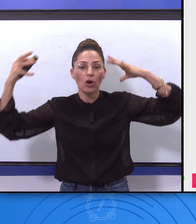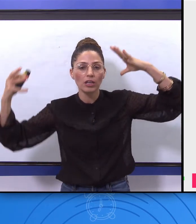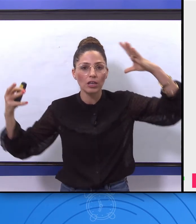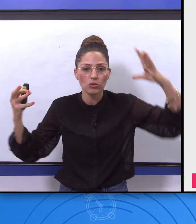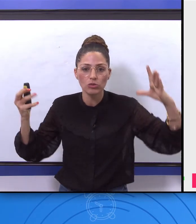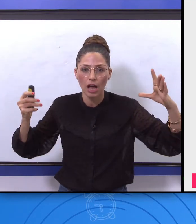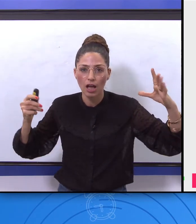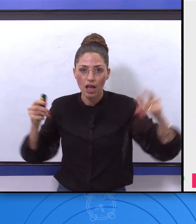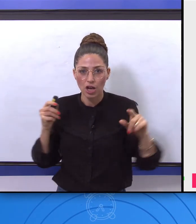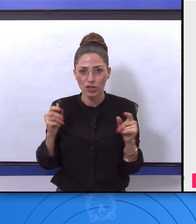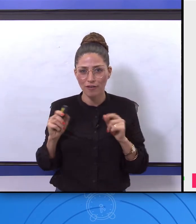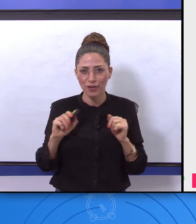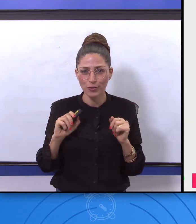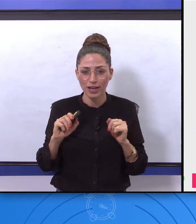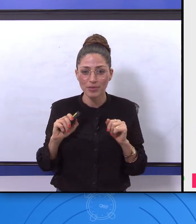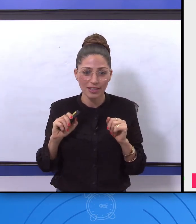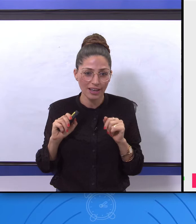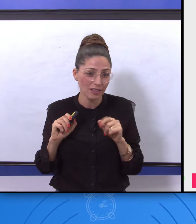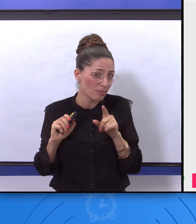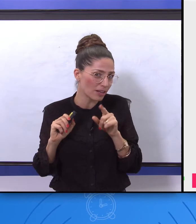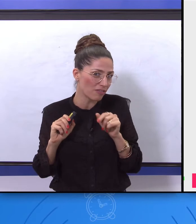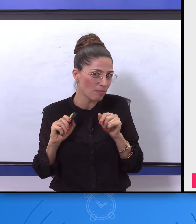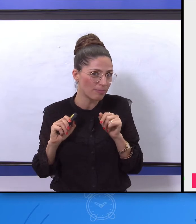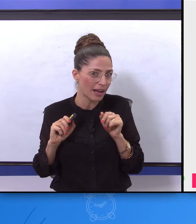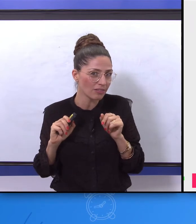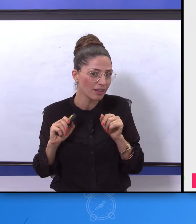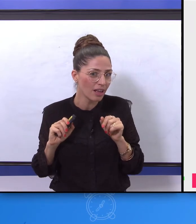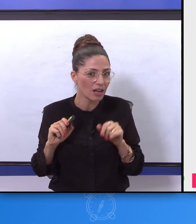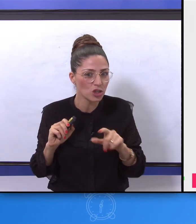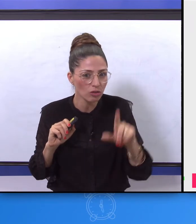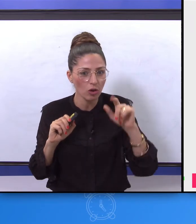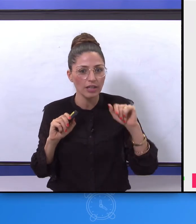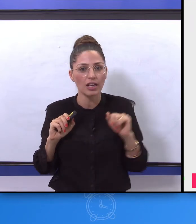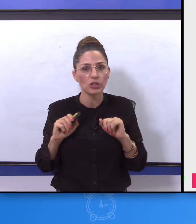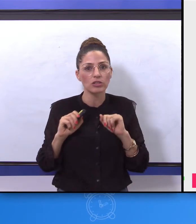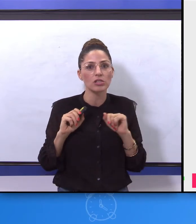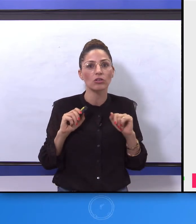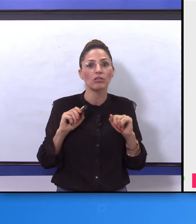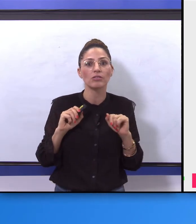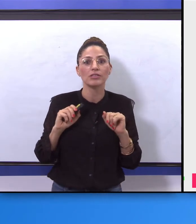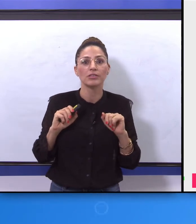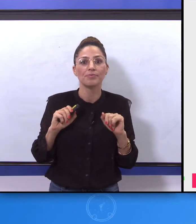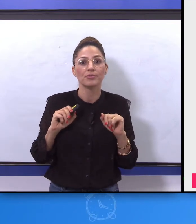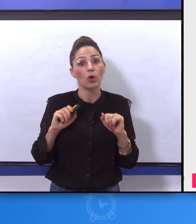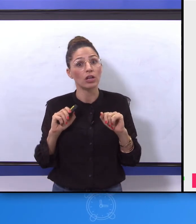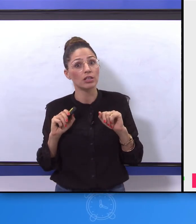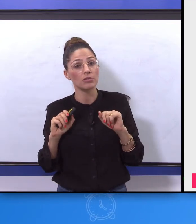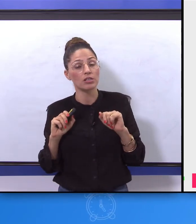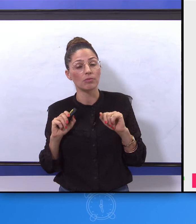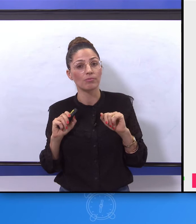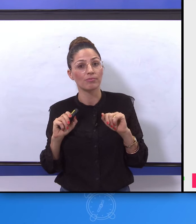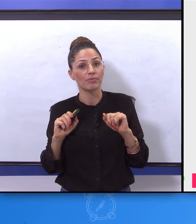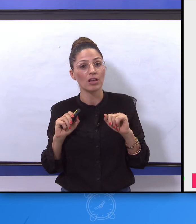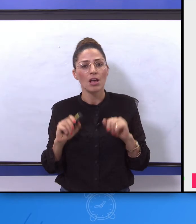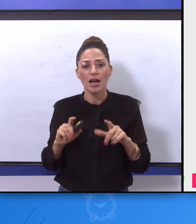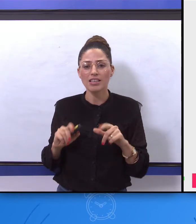את זה ורואה כאילו תזוזה. עכשיו אפילו שאני מסתכלת ומגניבה מבט, אני שוב רואה את הילדות זזות. או הילדים